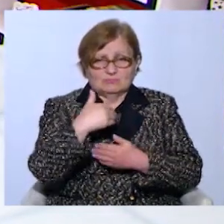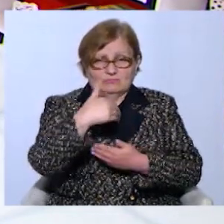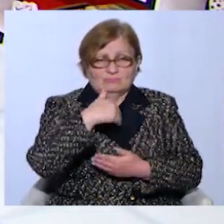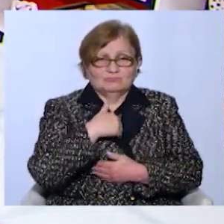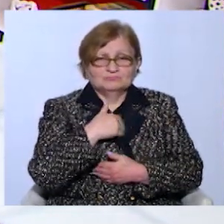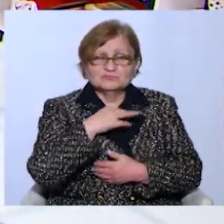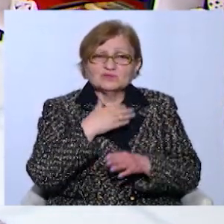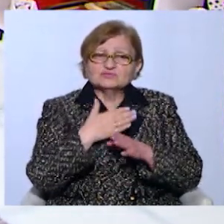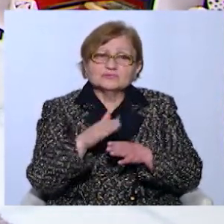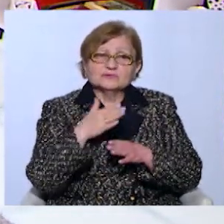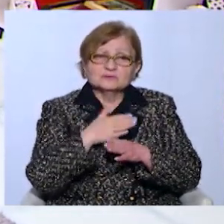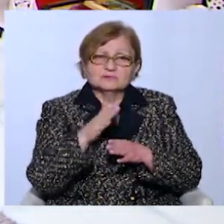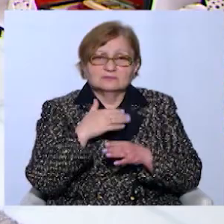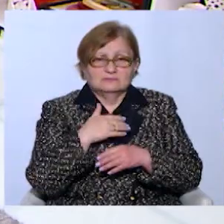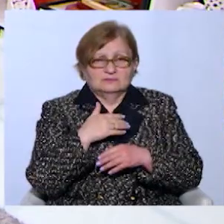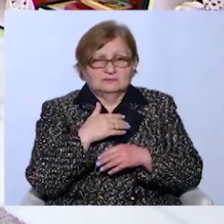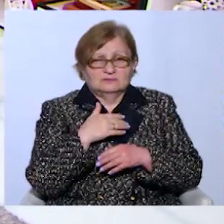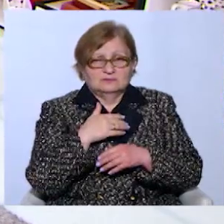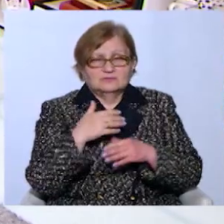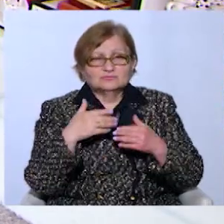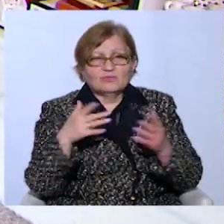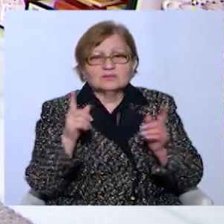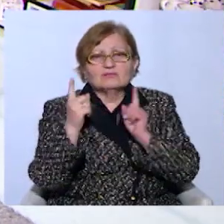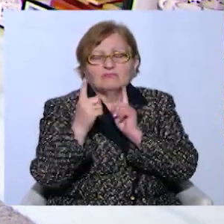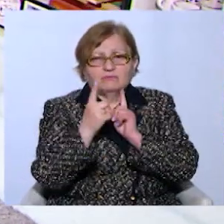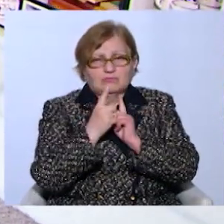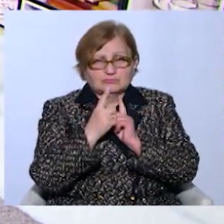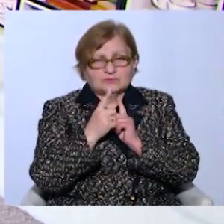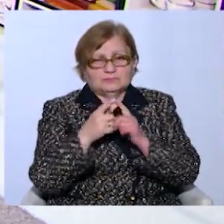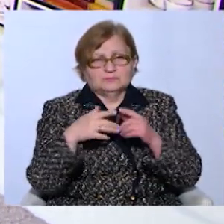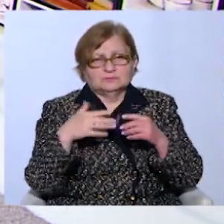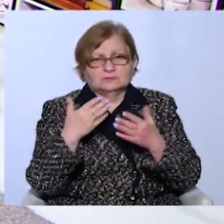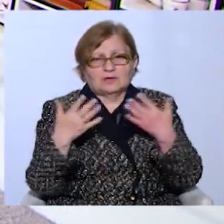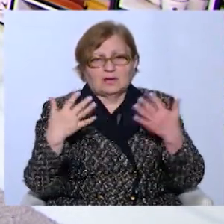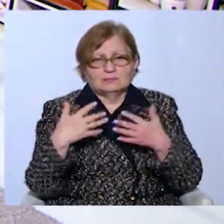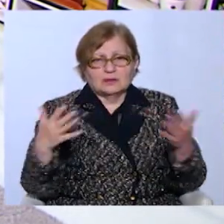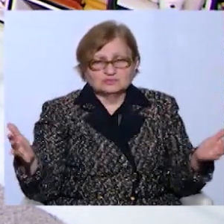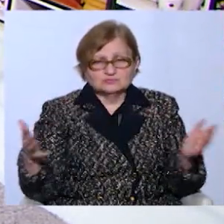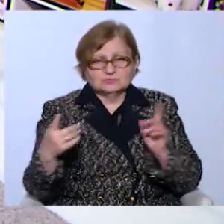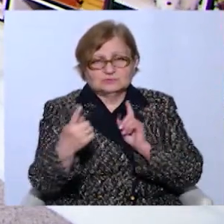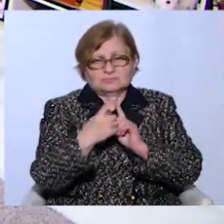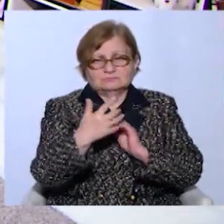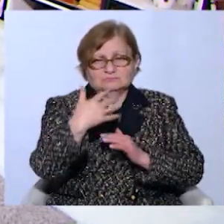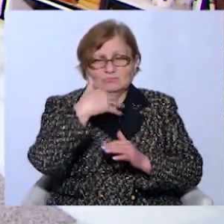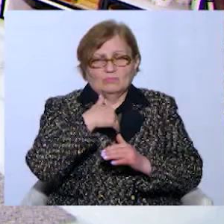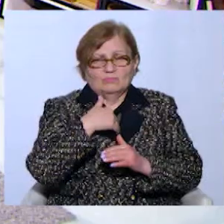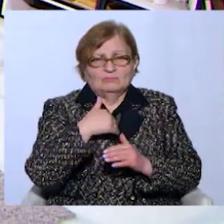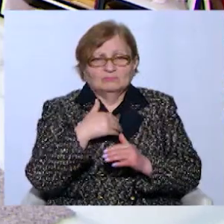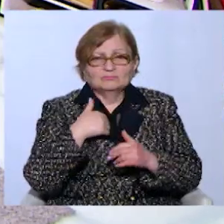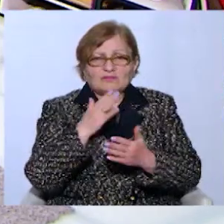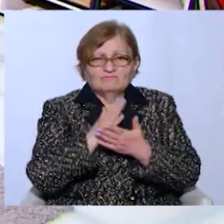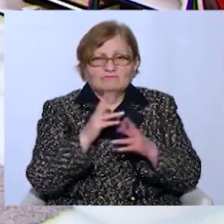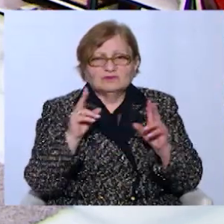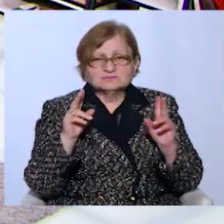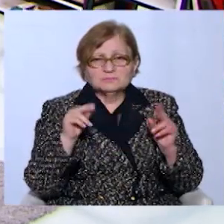კიდევ უშლით ხელებს და რომ შემოვიდეს ჩვენ სიმაში და ერთად ხვდებათ, ვართ ბედნიერი, როცა